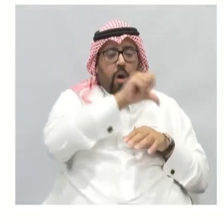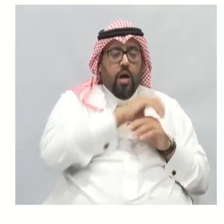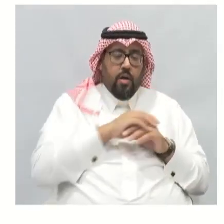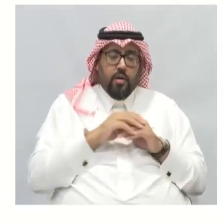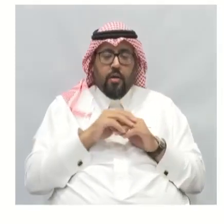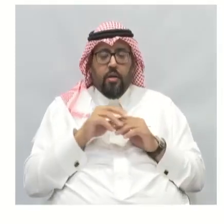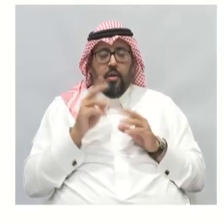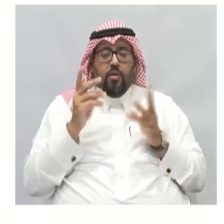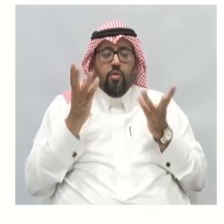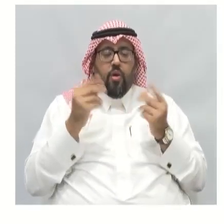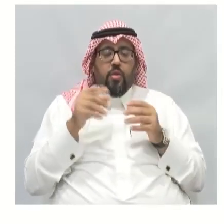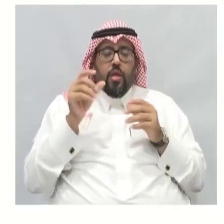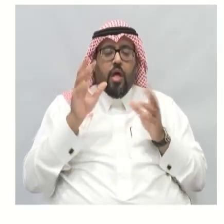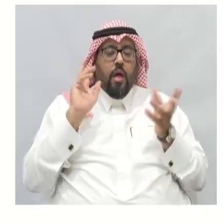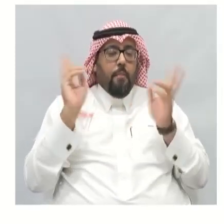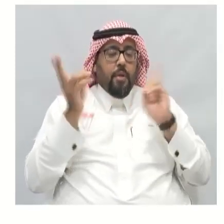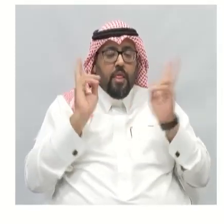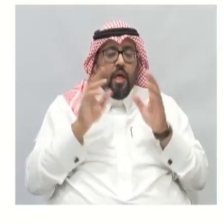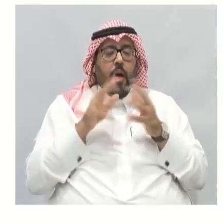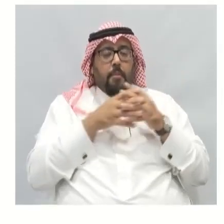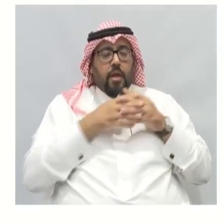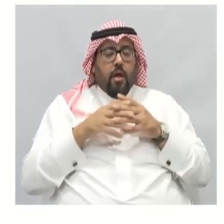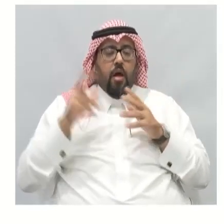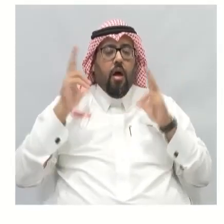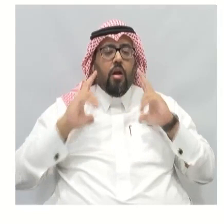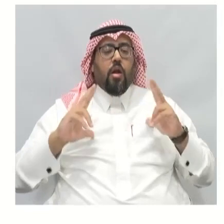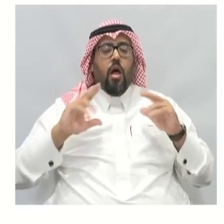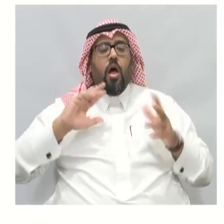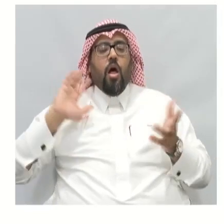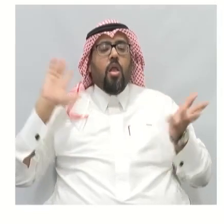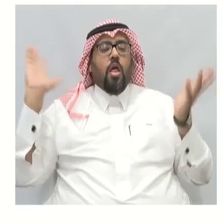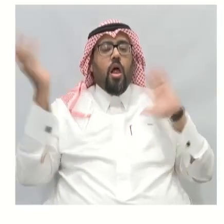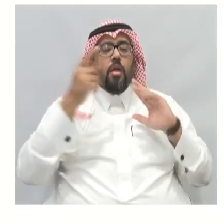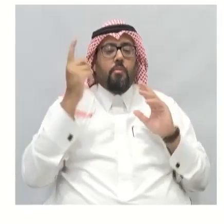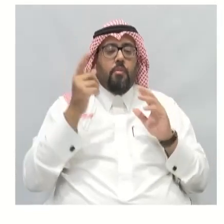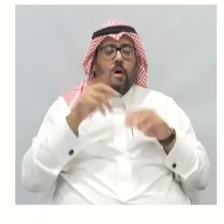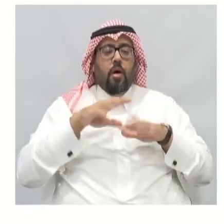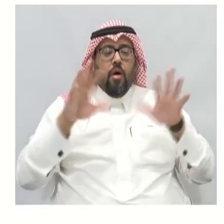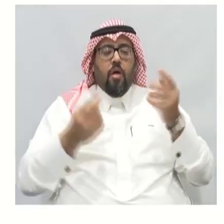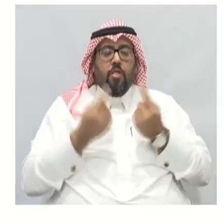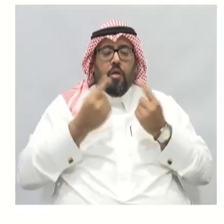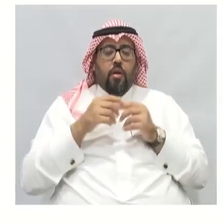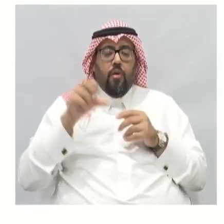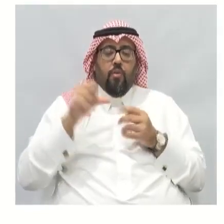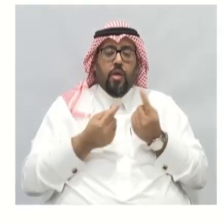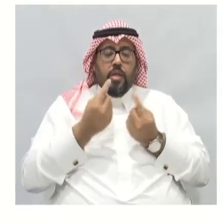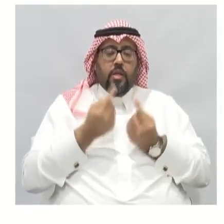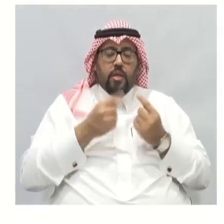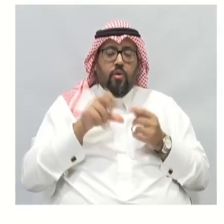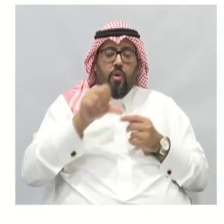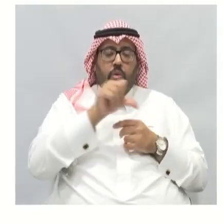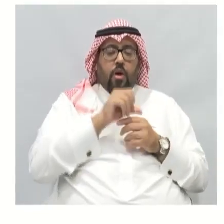وفراغ تعد الولايات المتحده الامريكيه من اغنى دول العالم بثرواته المعدنيه وانتاج فراغ وفراغ